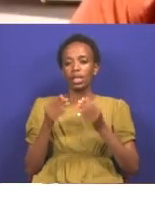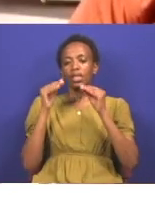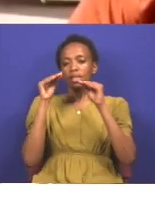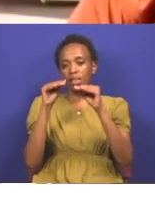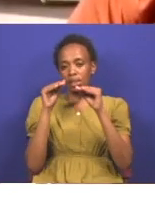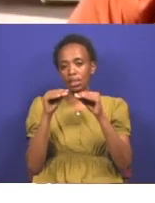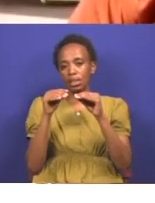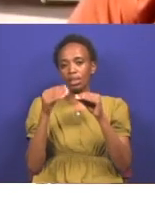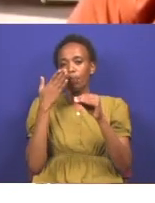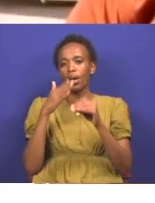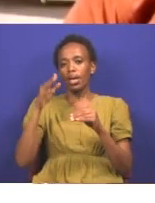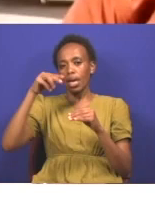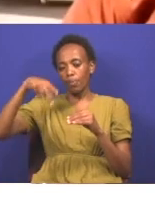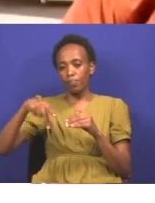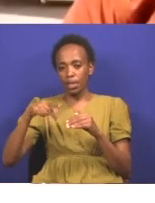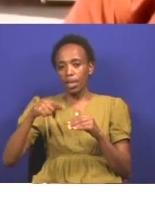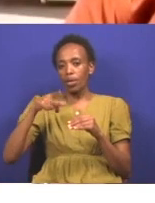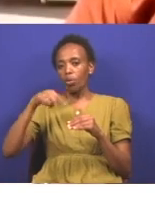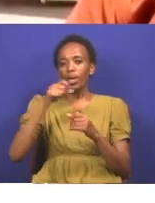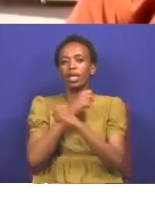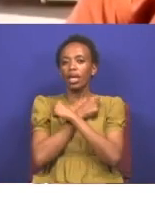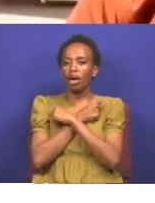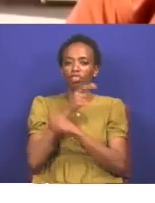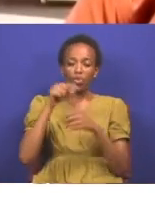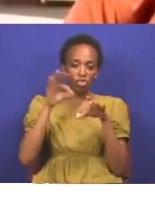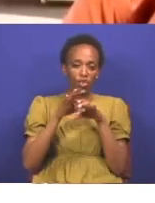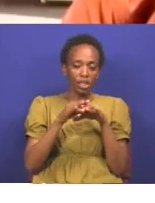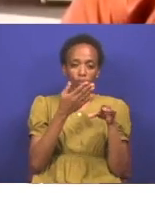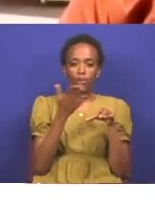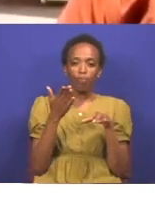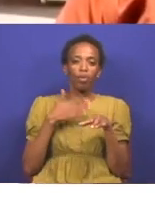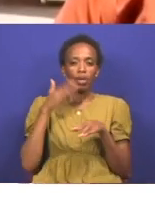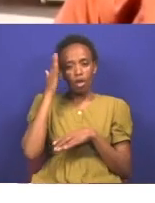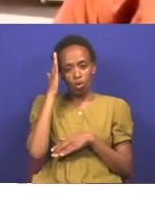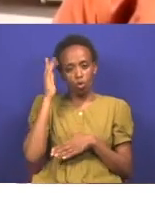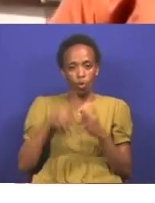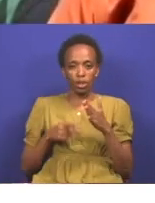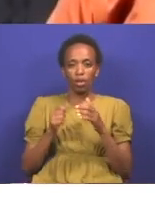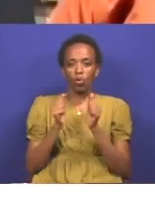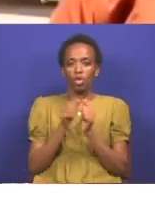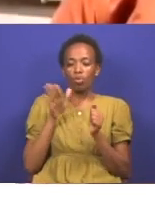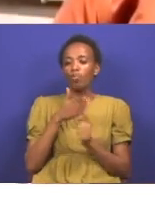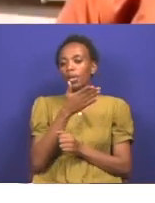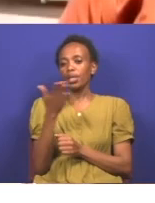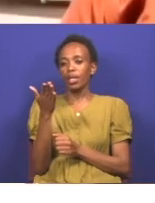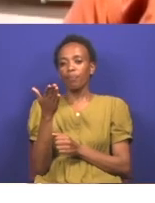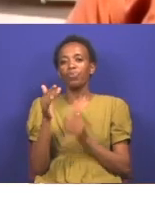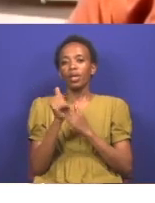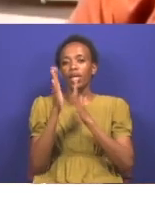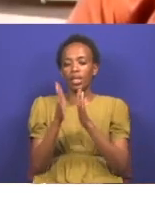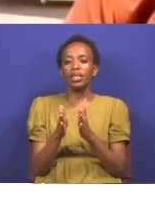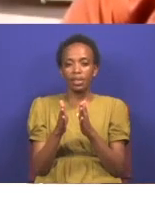na wabunge wetu wapendwa ambao tunawapenda tuliwachakua. Mimi ninajua ya kwamba tukiwa na hao wamama, hao